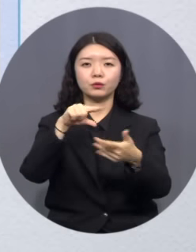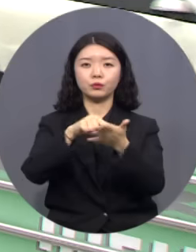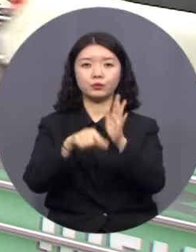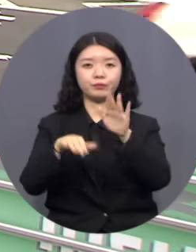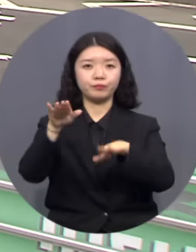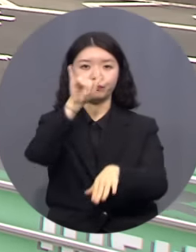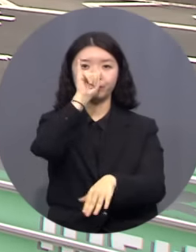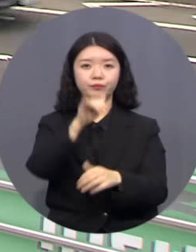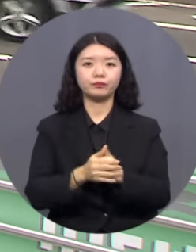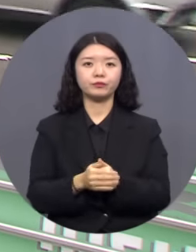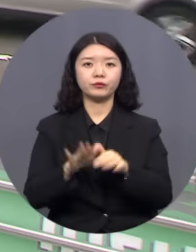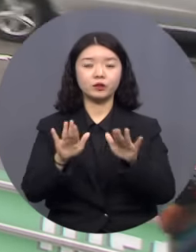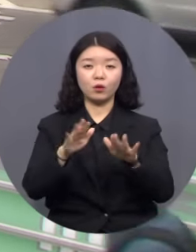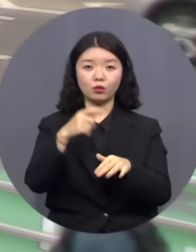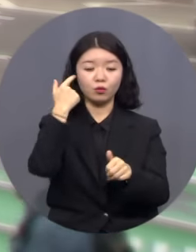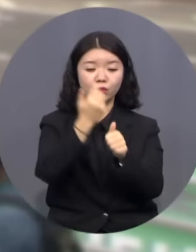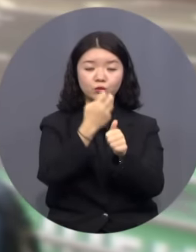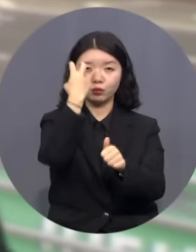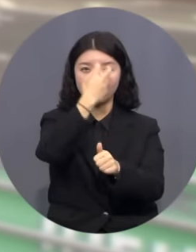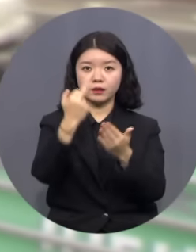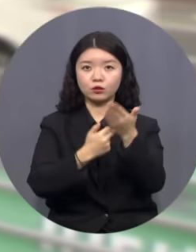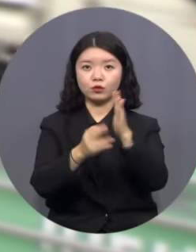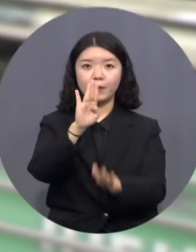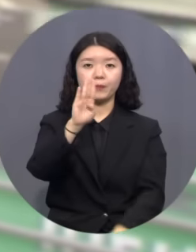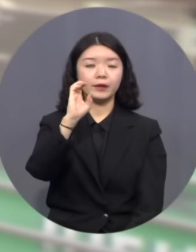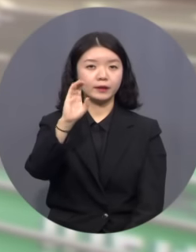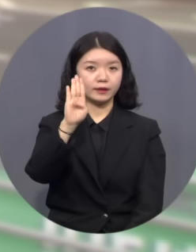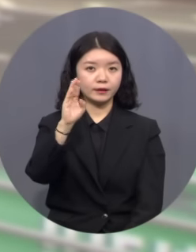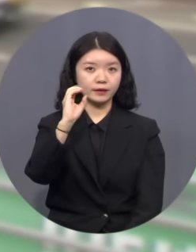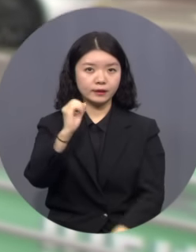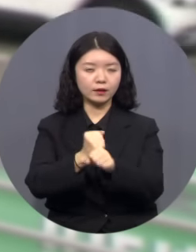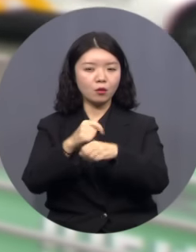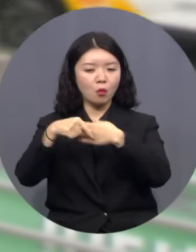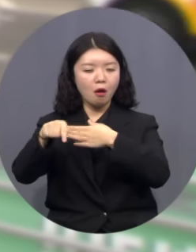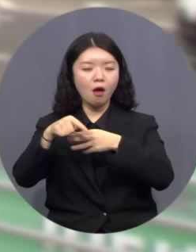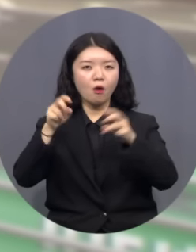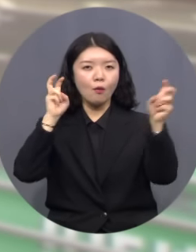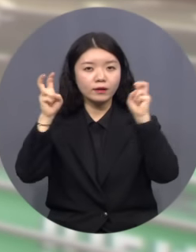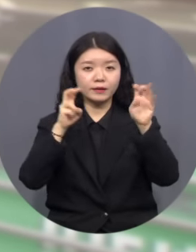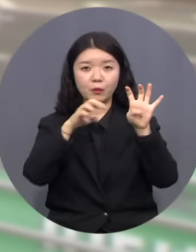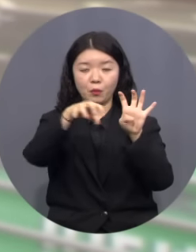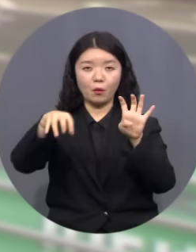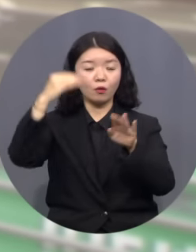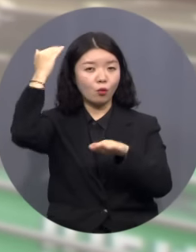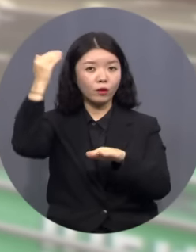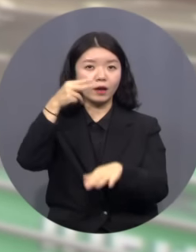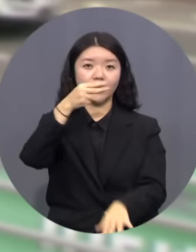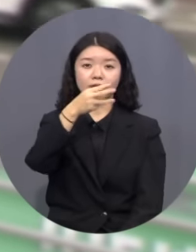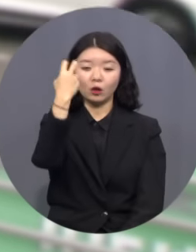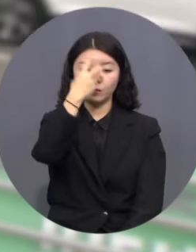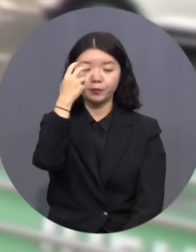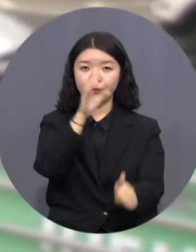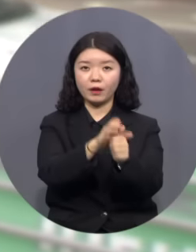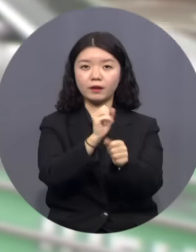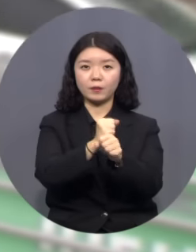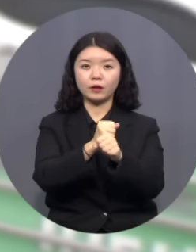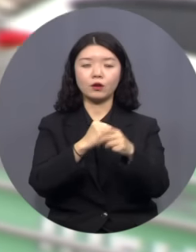높았습니다 이번 여론 조사는 제주 MBC 등 언론 사사가 코리어 리서치에 의뢰해 제주시을 선거구